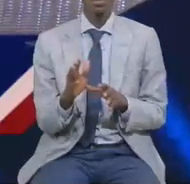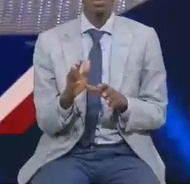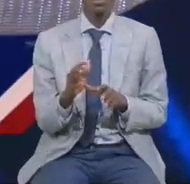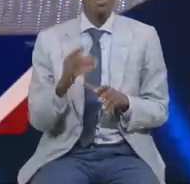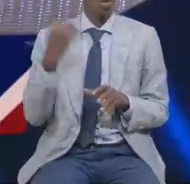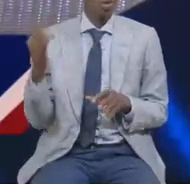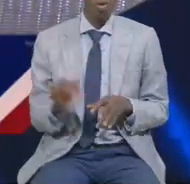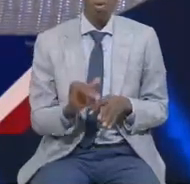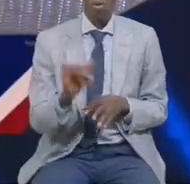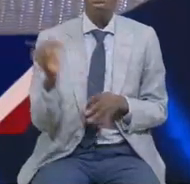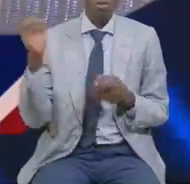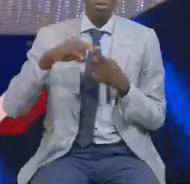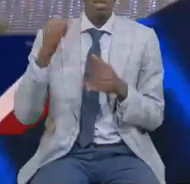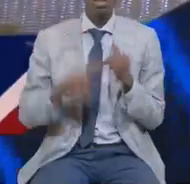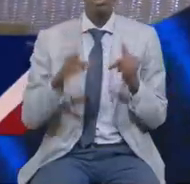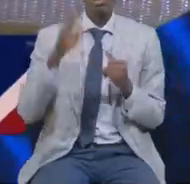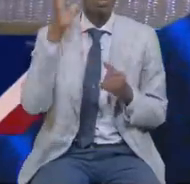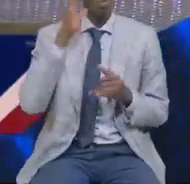regretter. Verset 37.